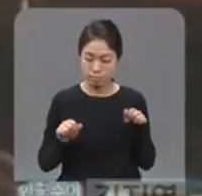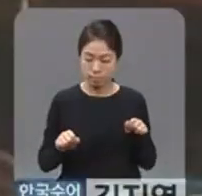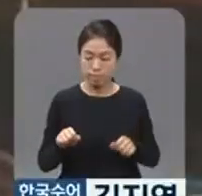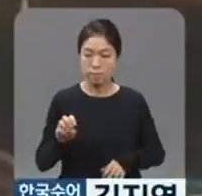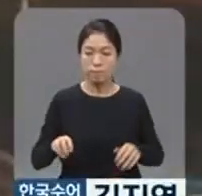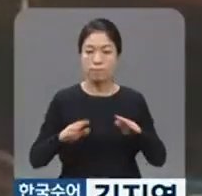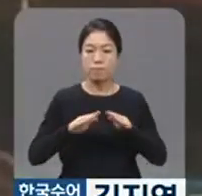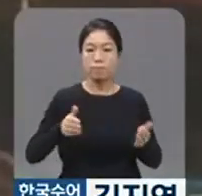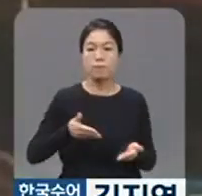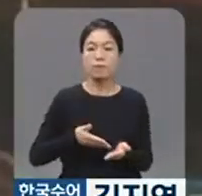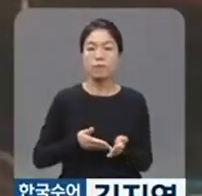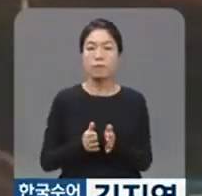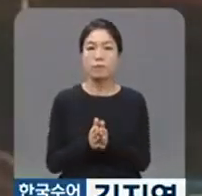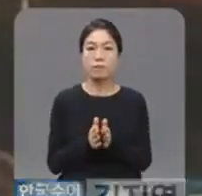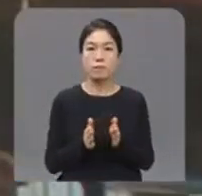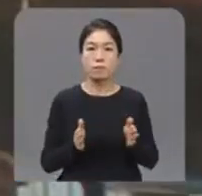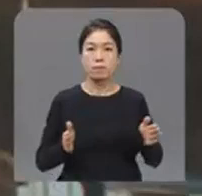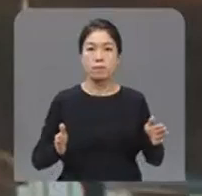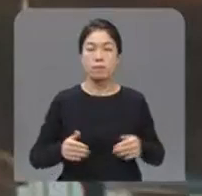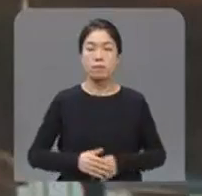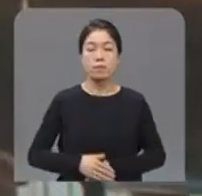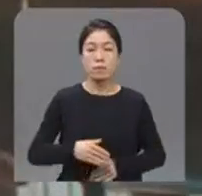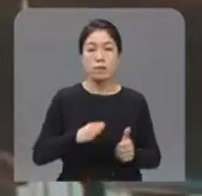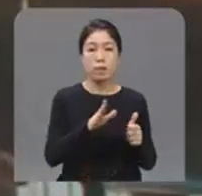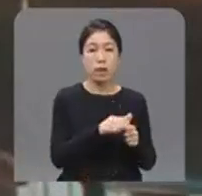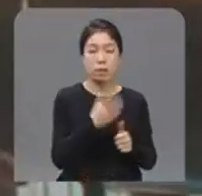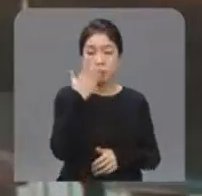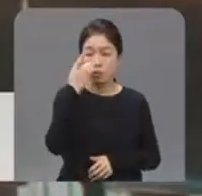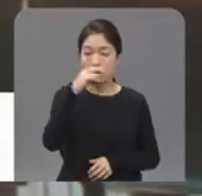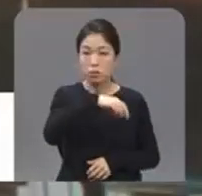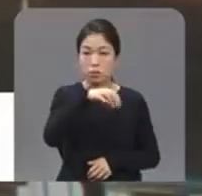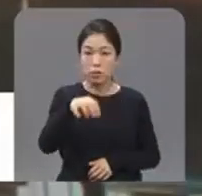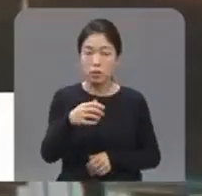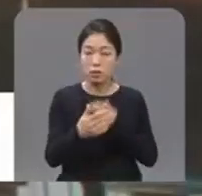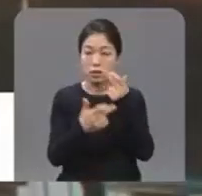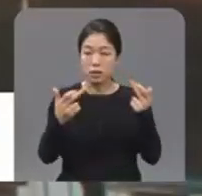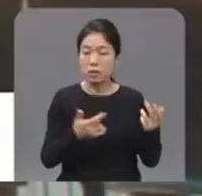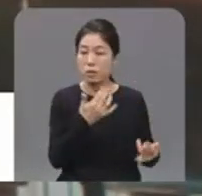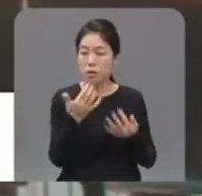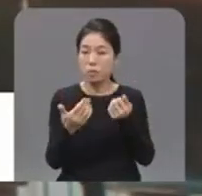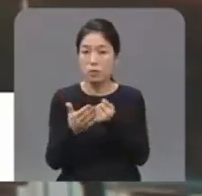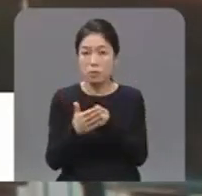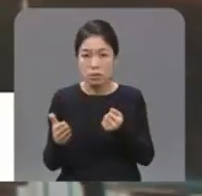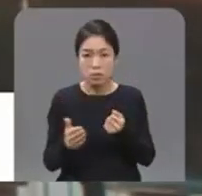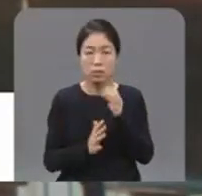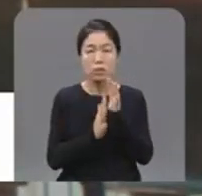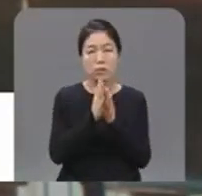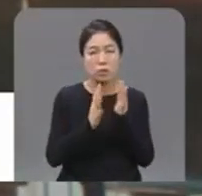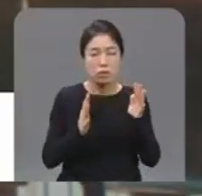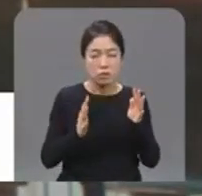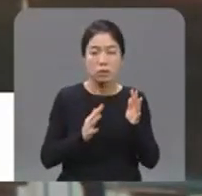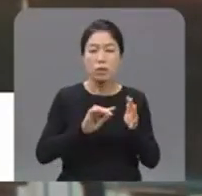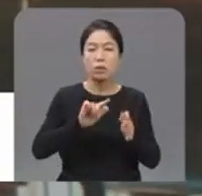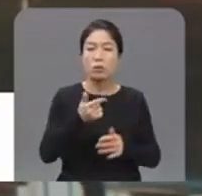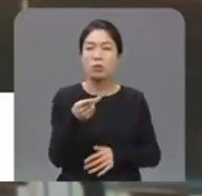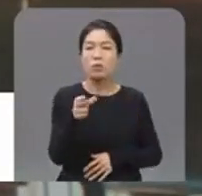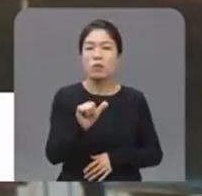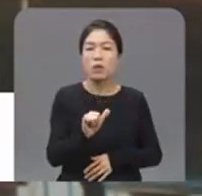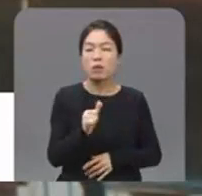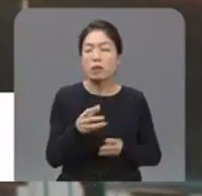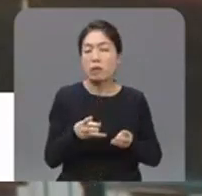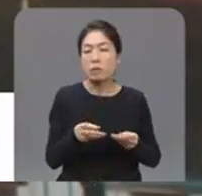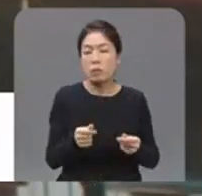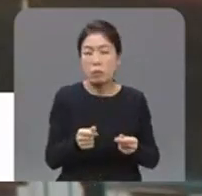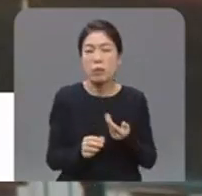안녕하십니까. 광주 전남권 뉴스입니다. 함평과 순천에서 난 산불로 산림 600여 헥타르가 소실된 것으로